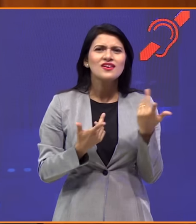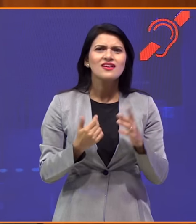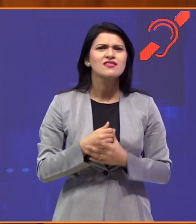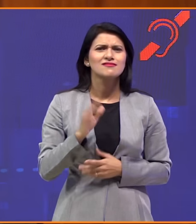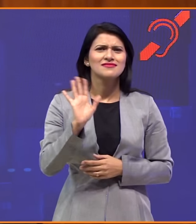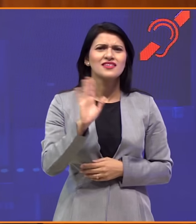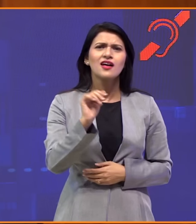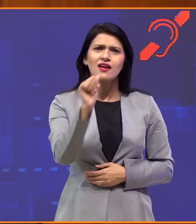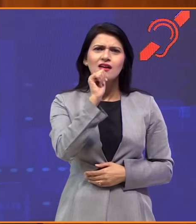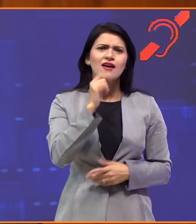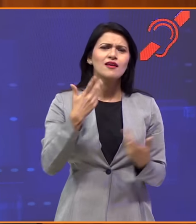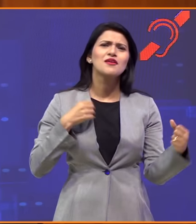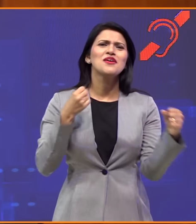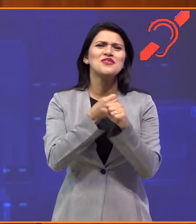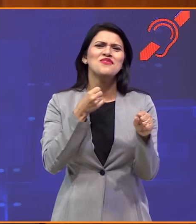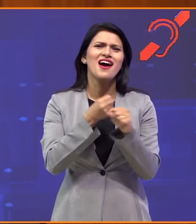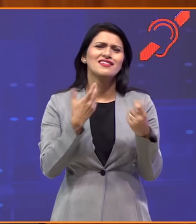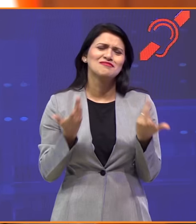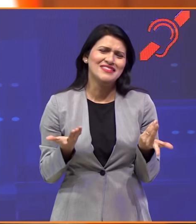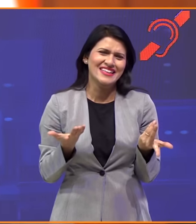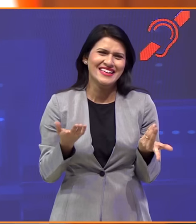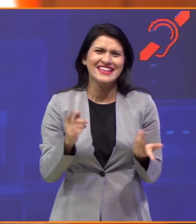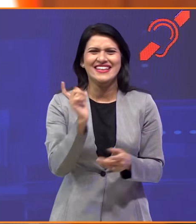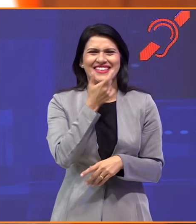दारू पीकर लड़ाई हो गई थी और